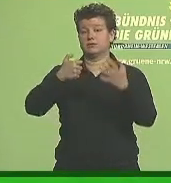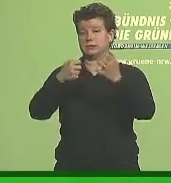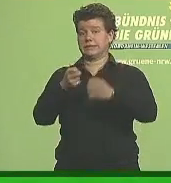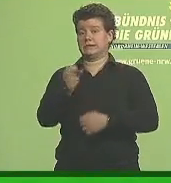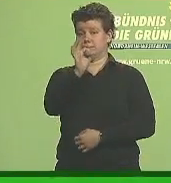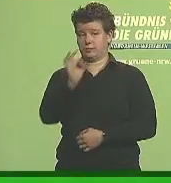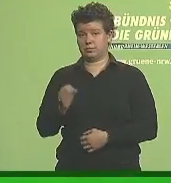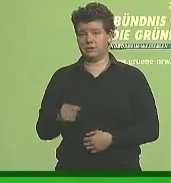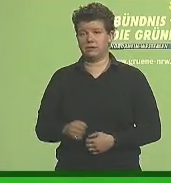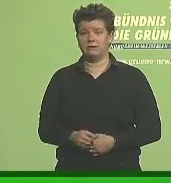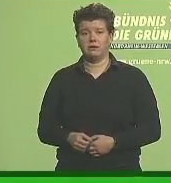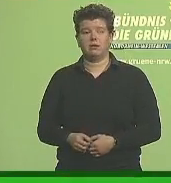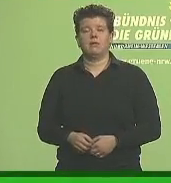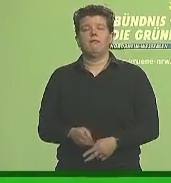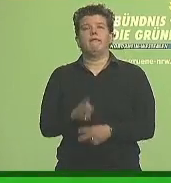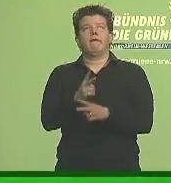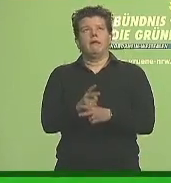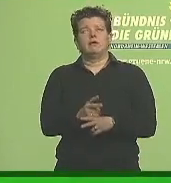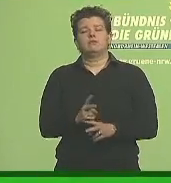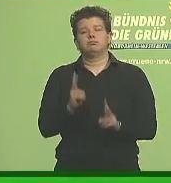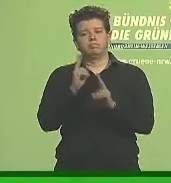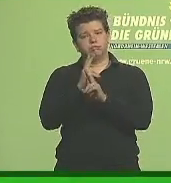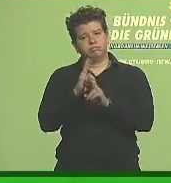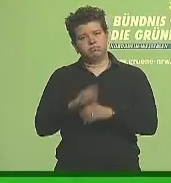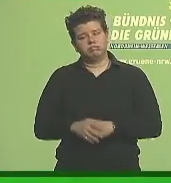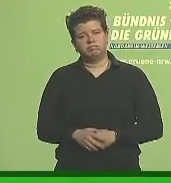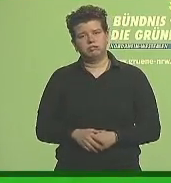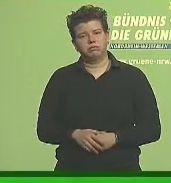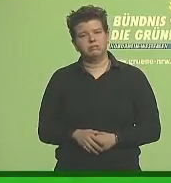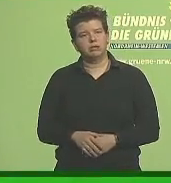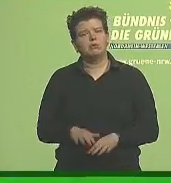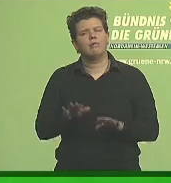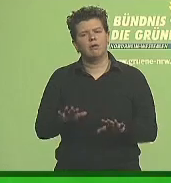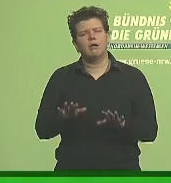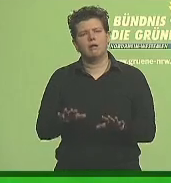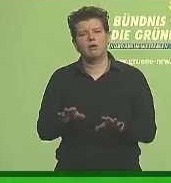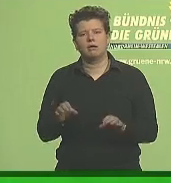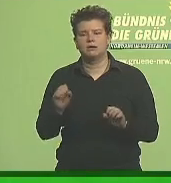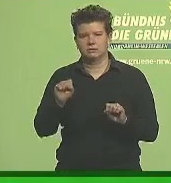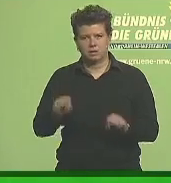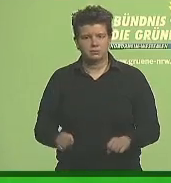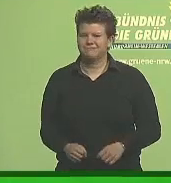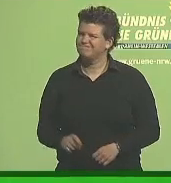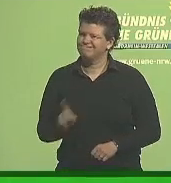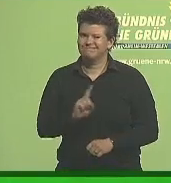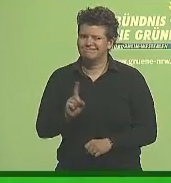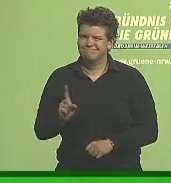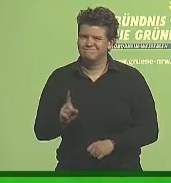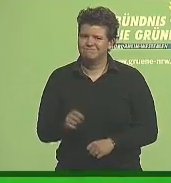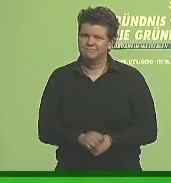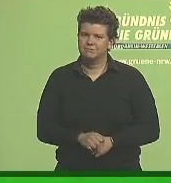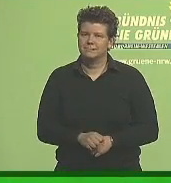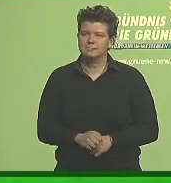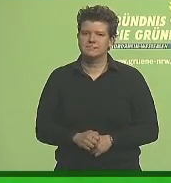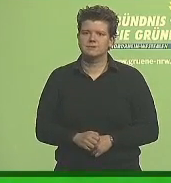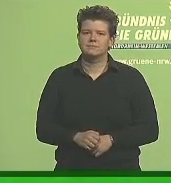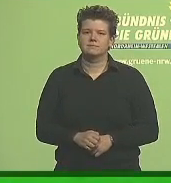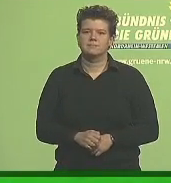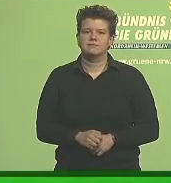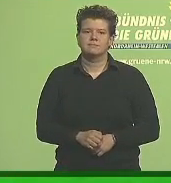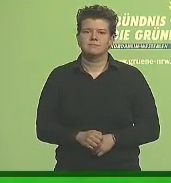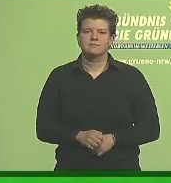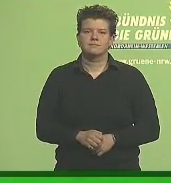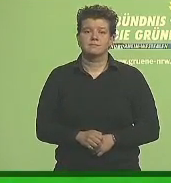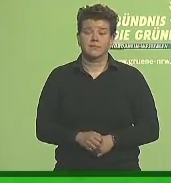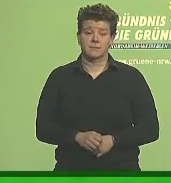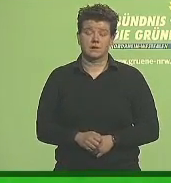wir uns ausruhen und sagen, das haben wir im Sack, das läuft weiter so. Ich finde, und da ist der Antrag eine richtig gute